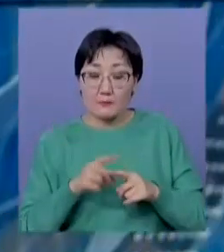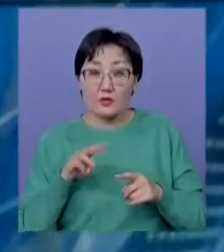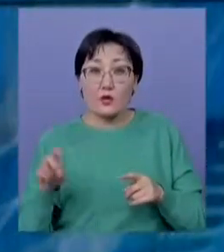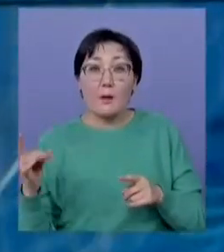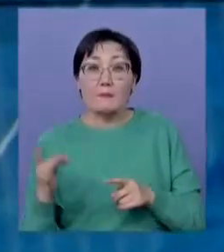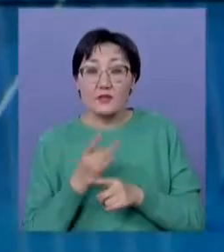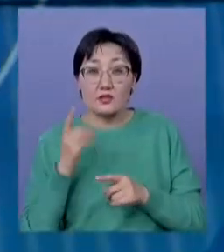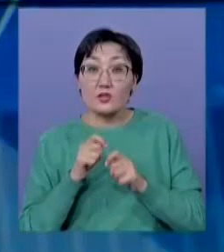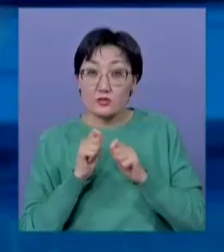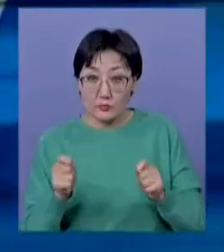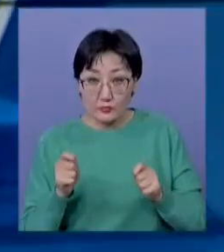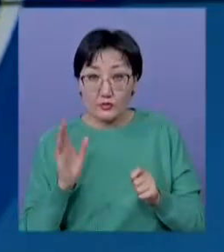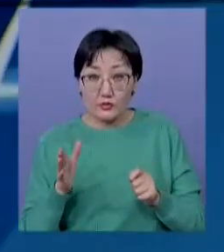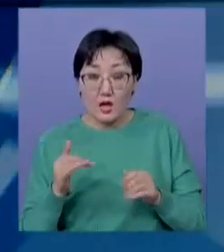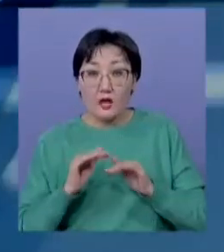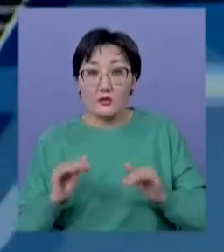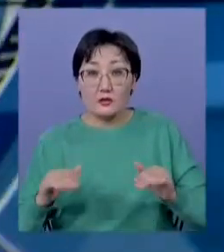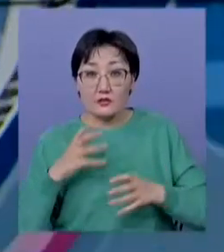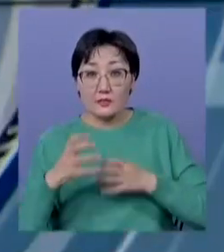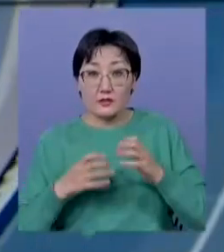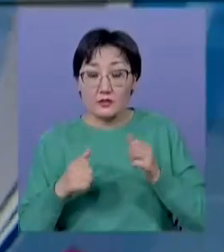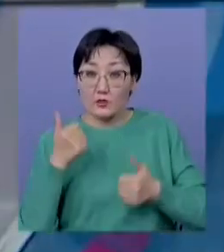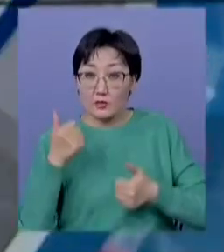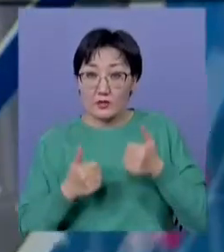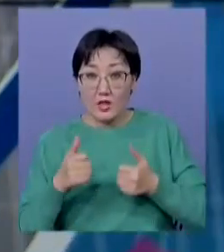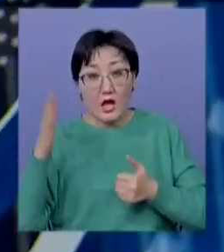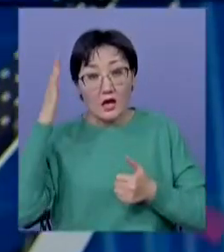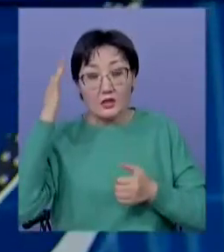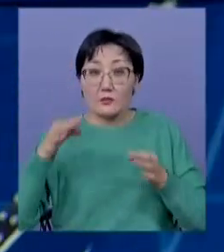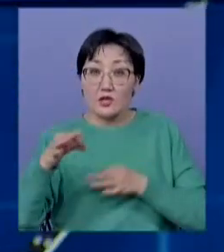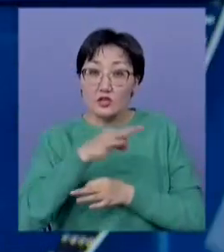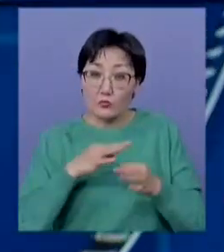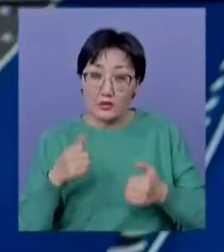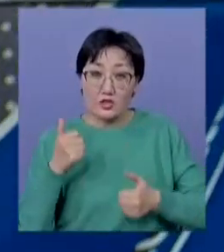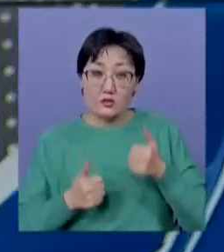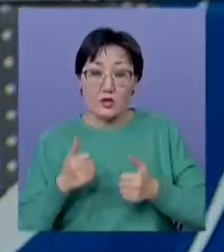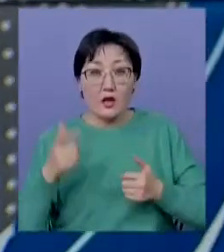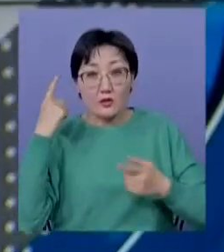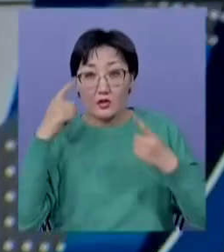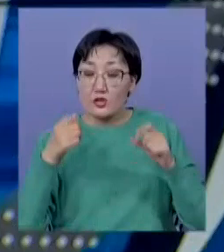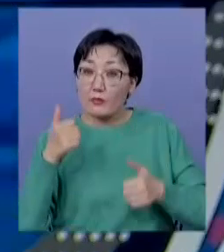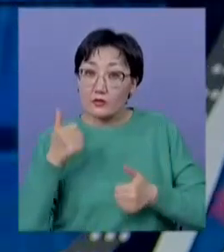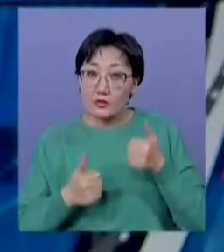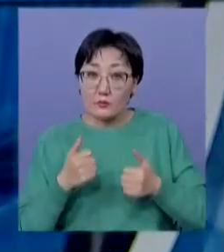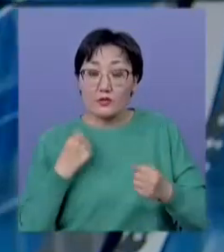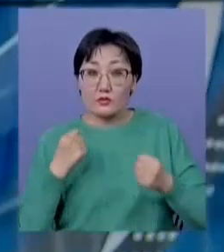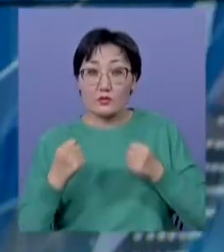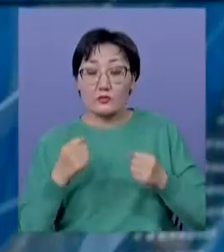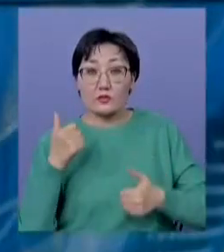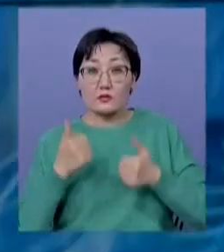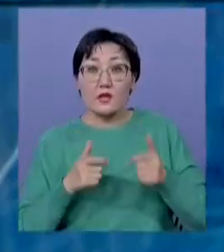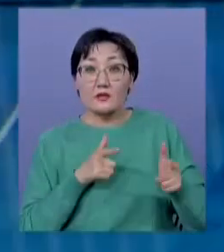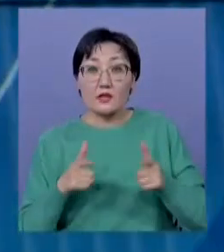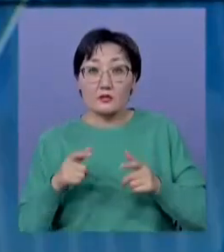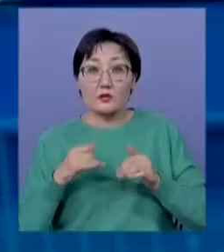бір реттік сыйақы тағайындалады. Оқушыларды халықаралық олимпиадалар мен ғылыми жобалар сайыстарына, шығармашылық байқаулар мен спорттық додаларға